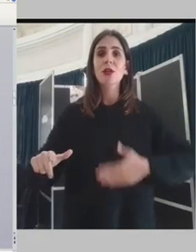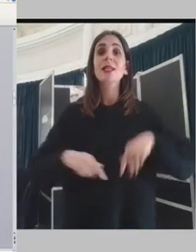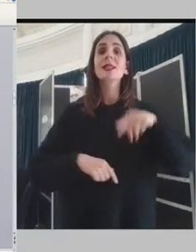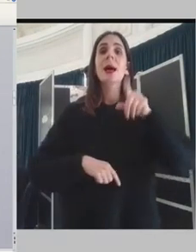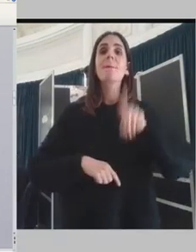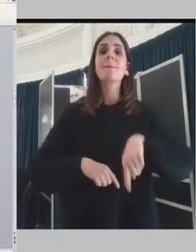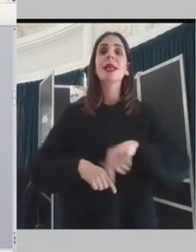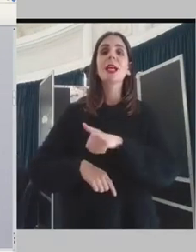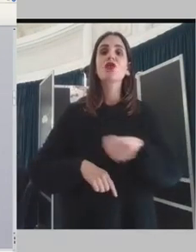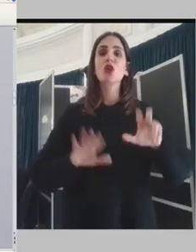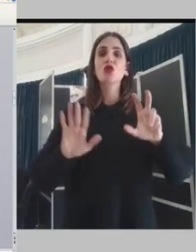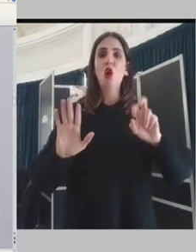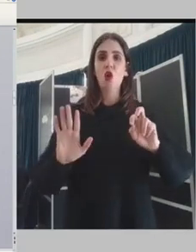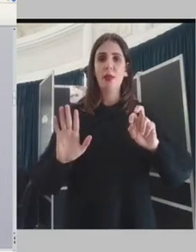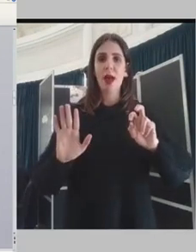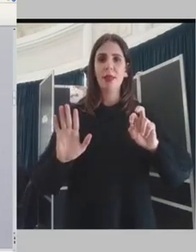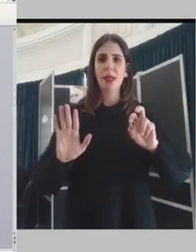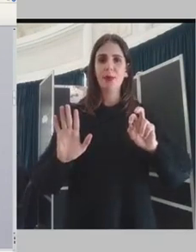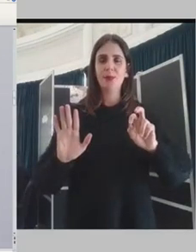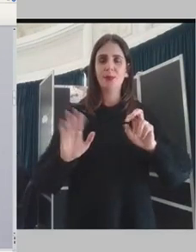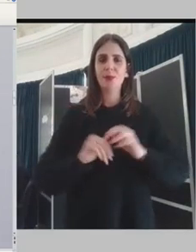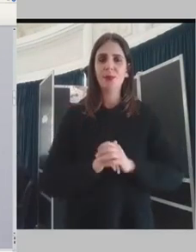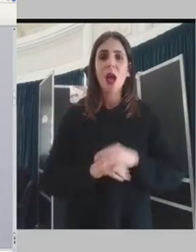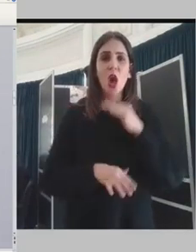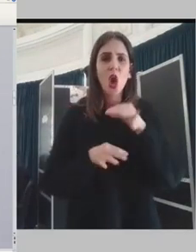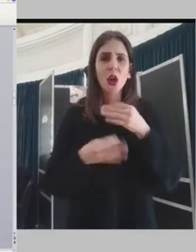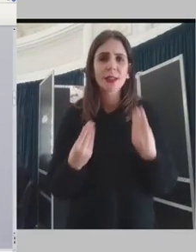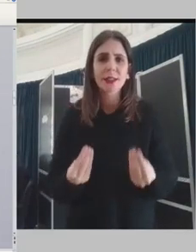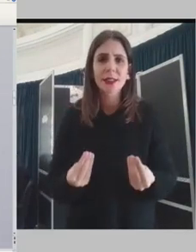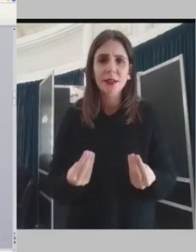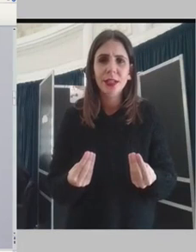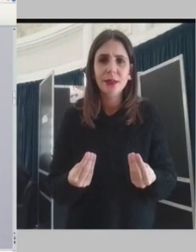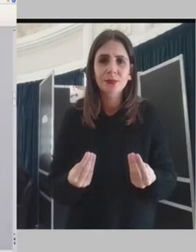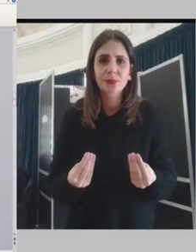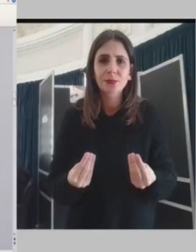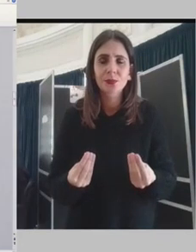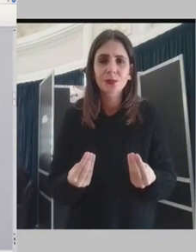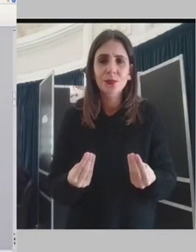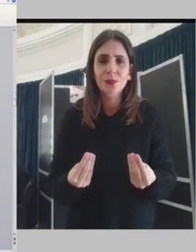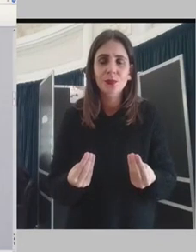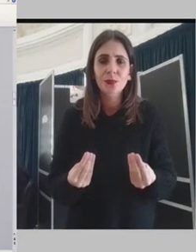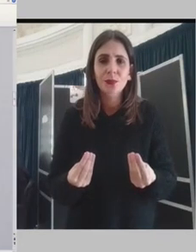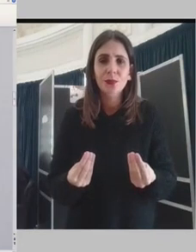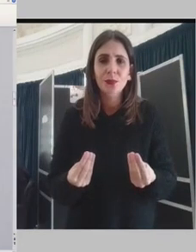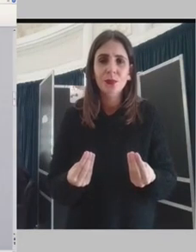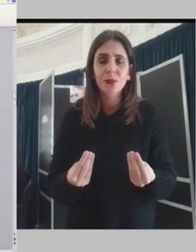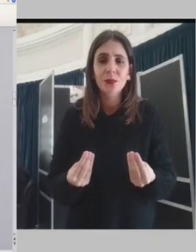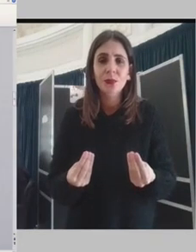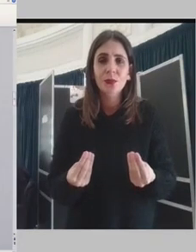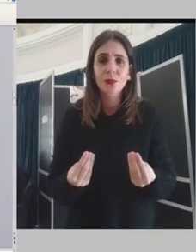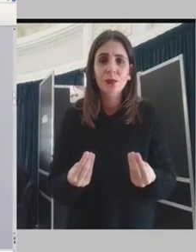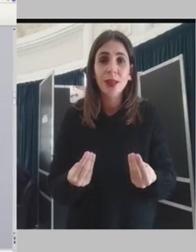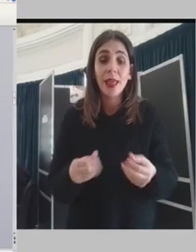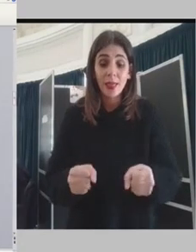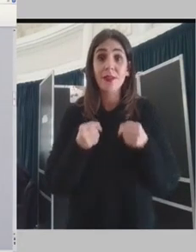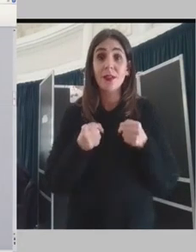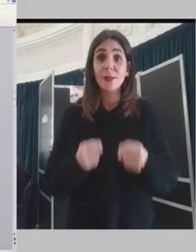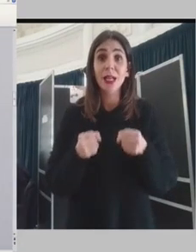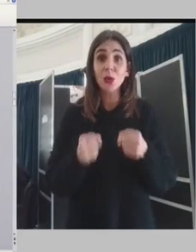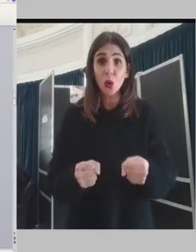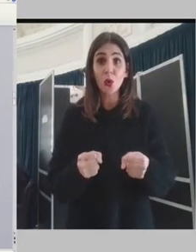pari a 1 ogni 250 abitanti. Cosa significa? Significa che tanto più abbiamo defibrillatori,